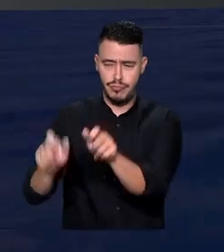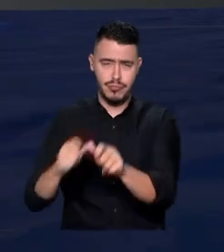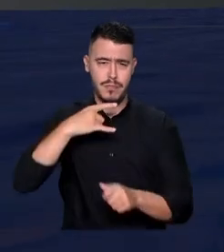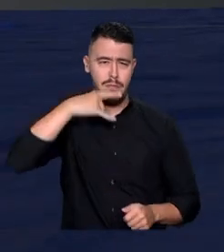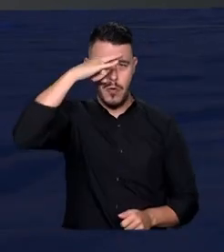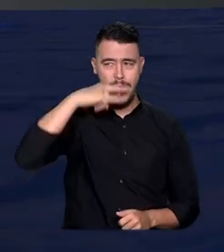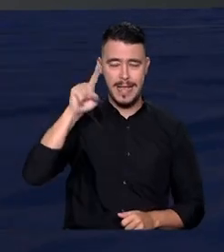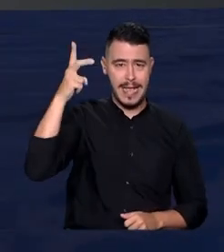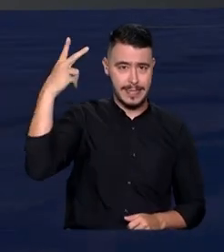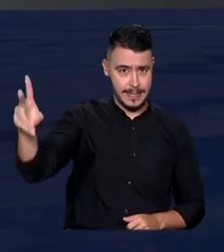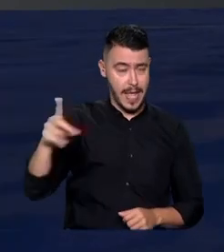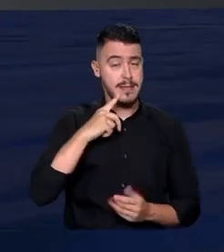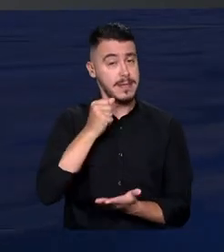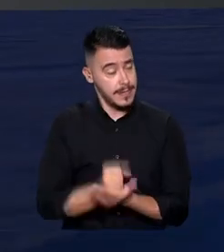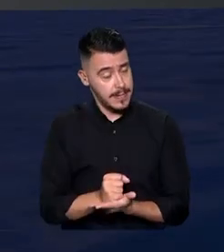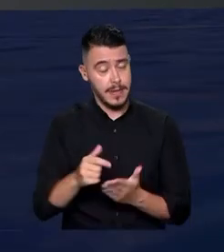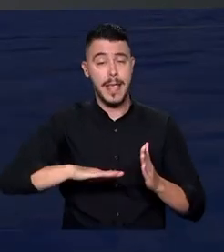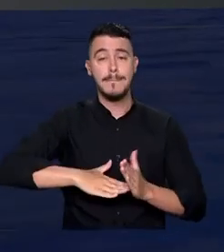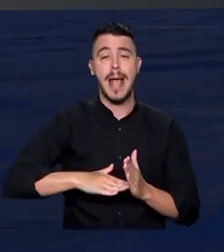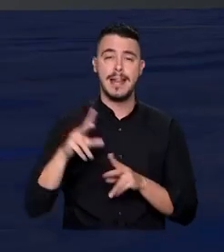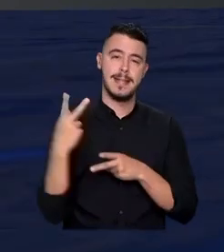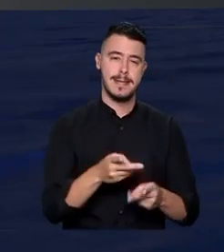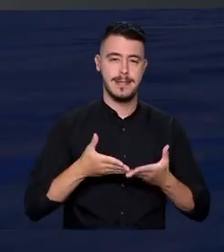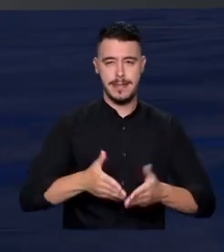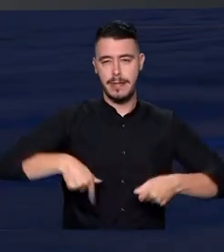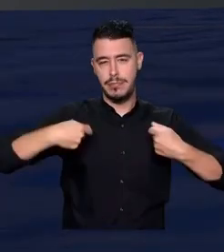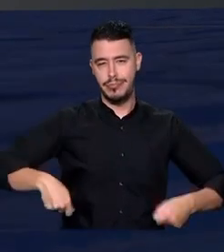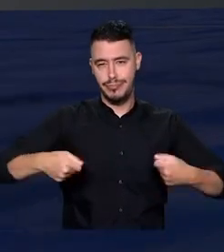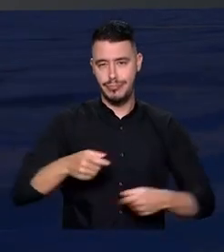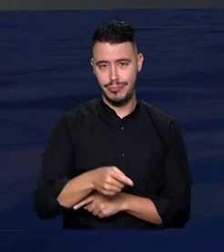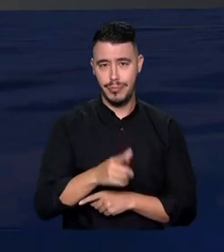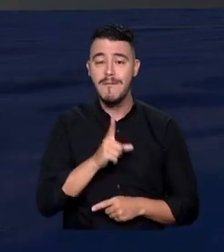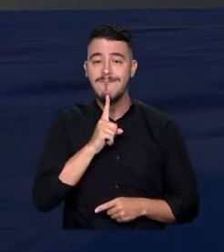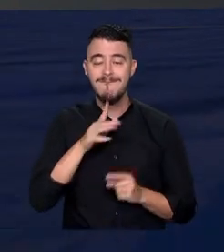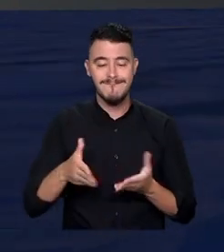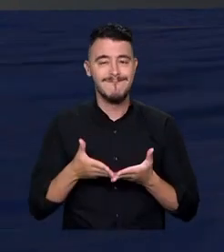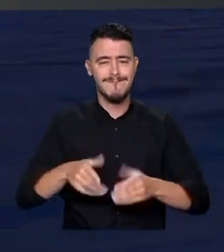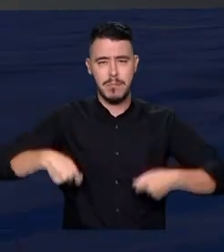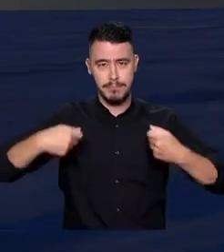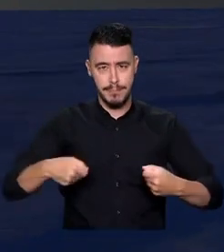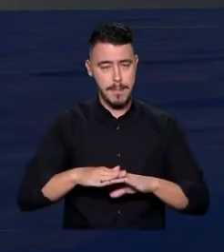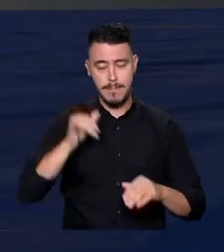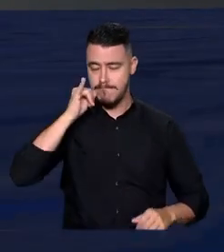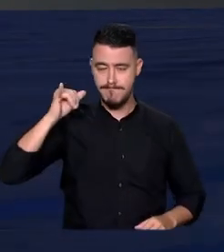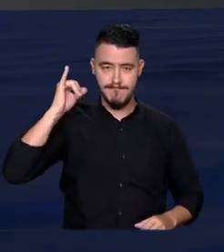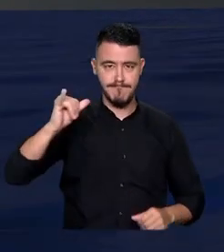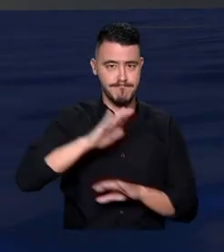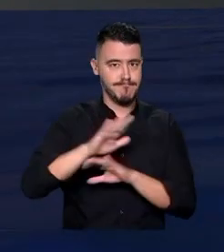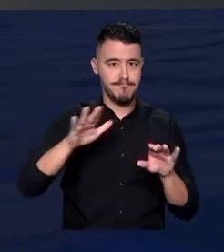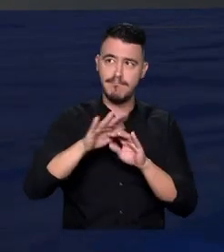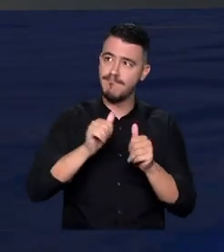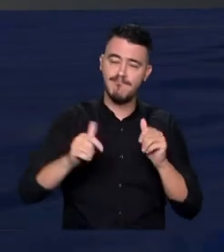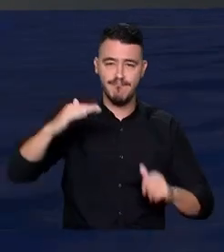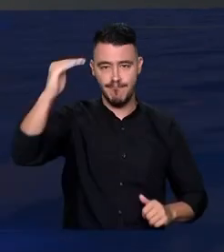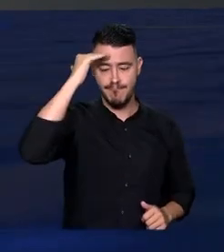να πω εξ αρχής, φίλες και φίλοι, ότι ό,τι συμβαίνει στην Θαλαμιγό πάντα είναι υπό τον έλεγχο του πληρώματος, του καπετάνιου και όλου του